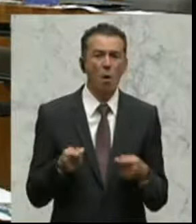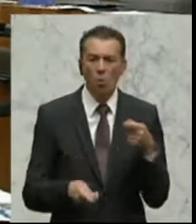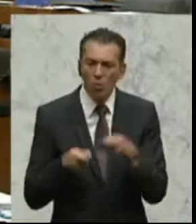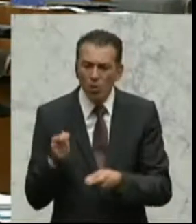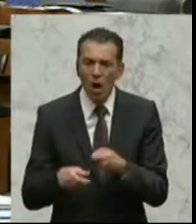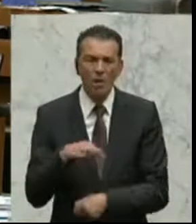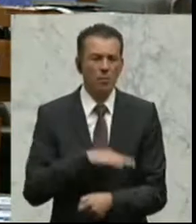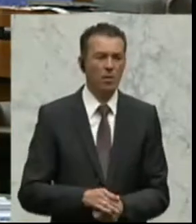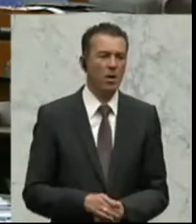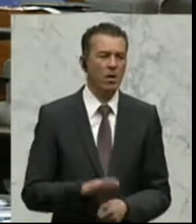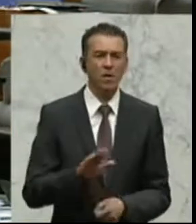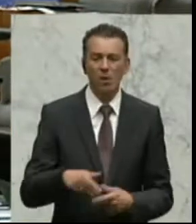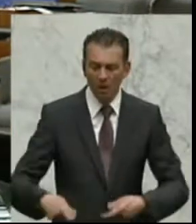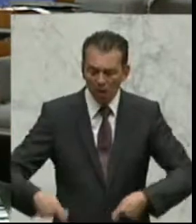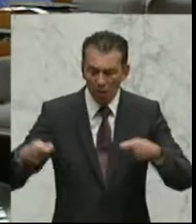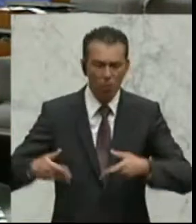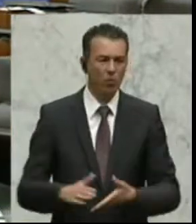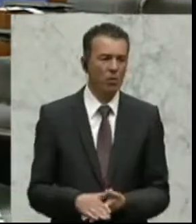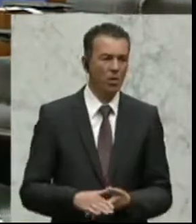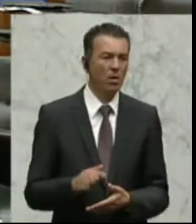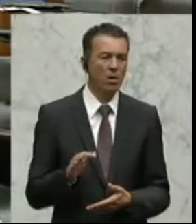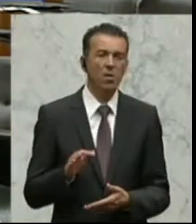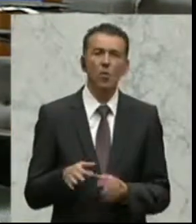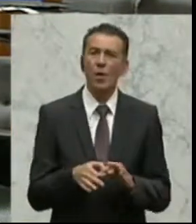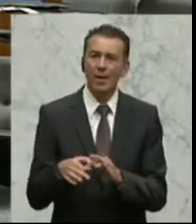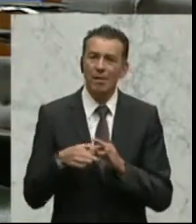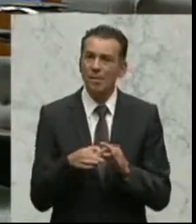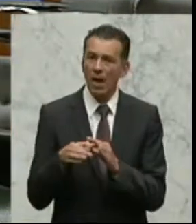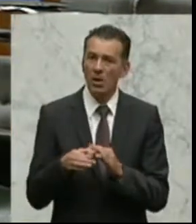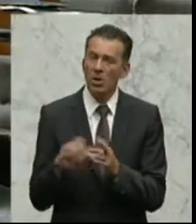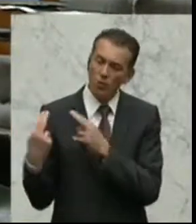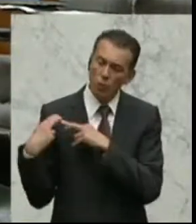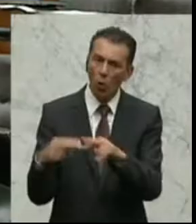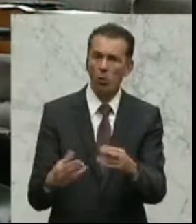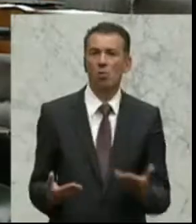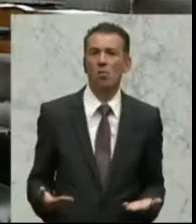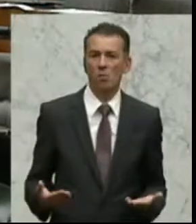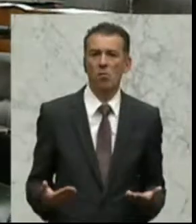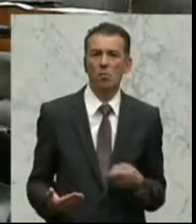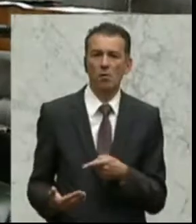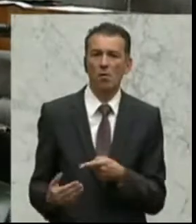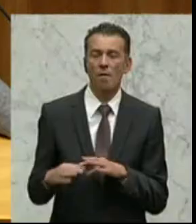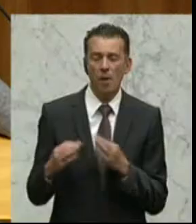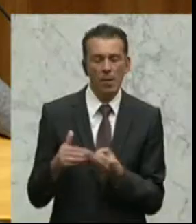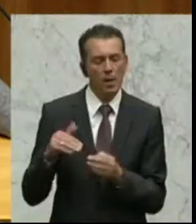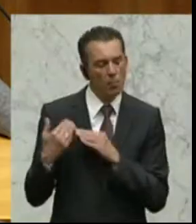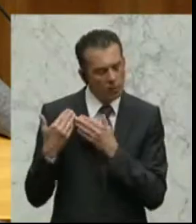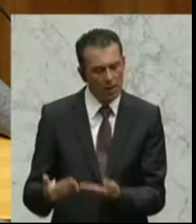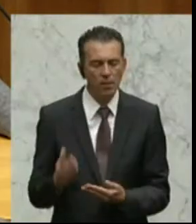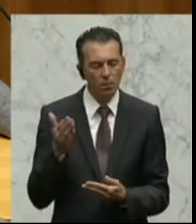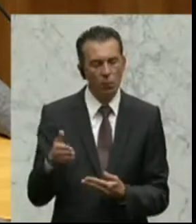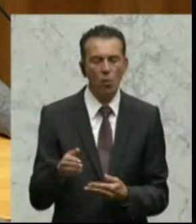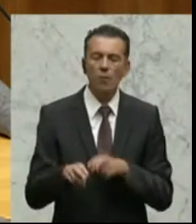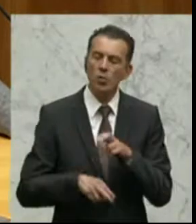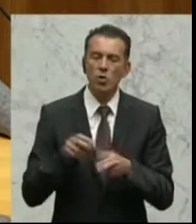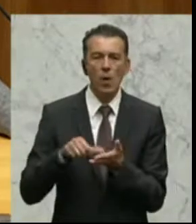die Kinder großziehen, die für der Gesellschaft damit etwas zurückgeben, die müssen wir entlasten und die müssen künftig weniger Steuern bezahlen. Und